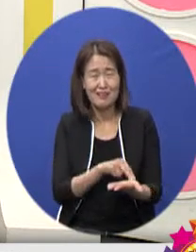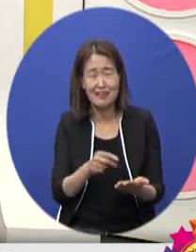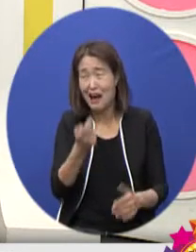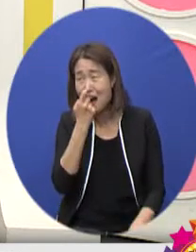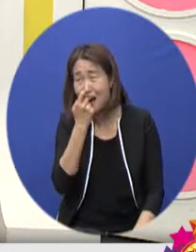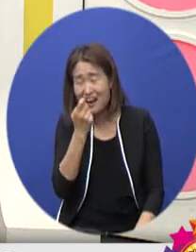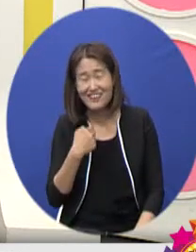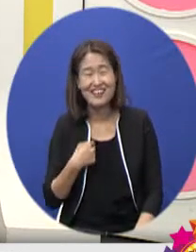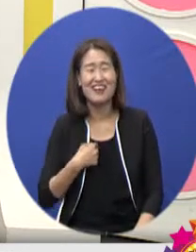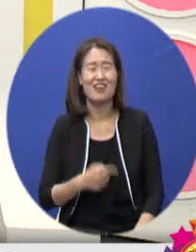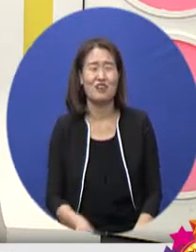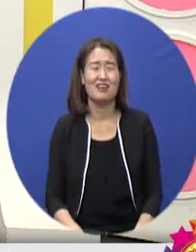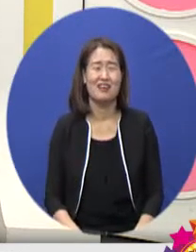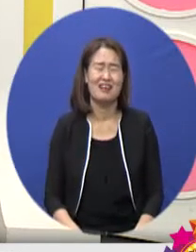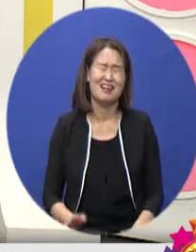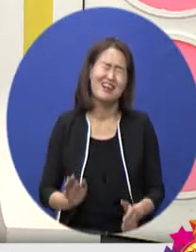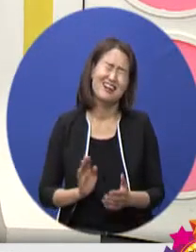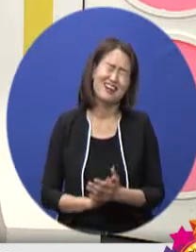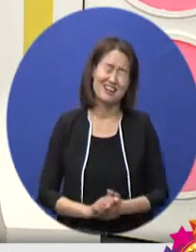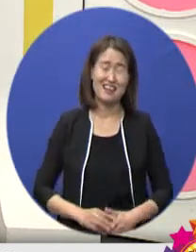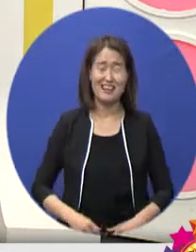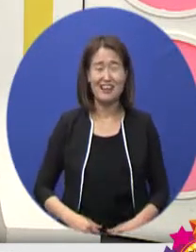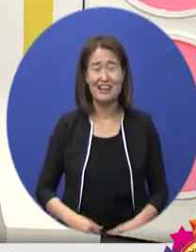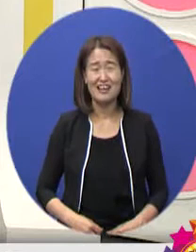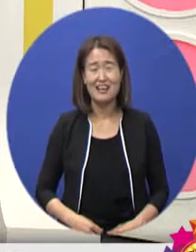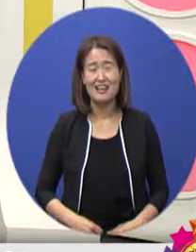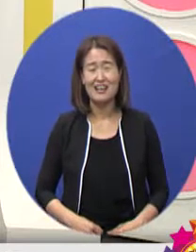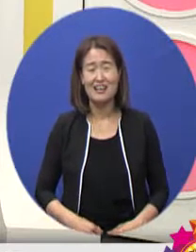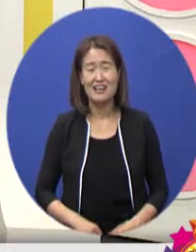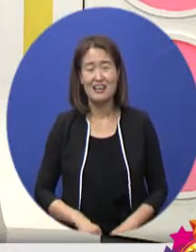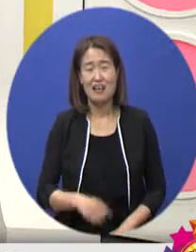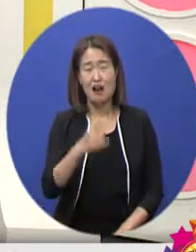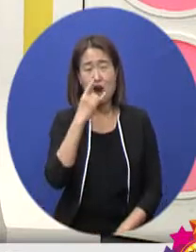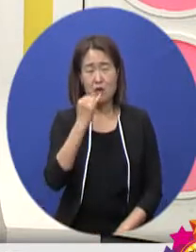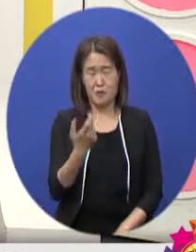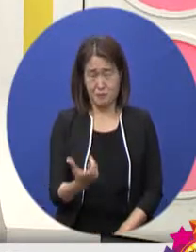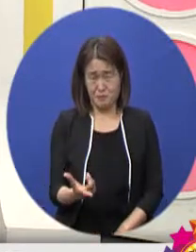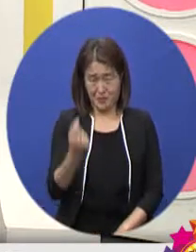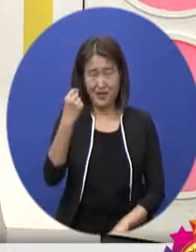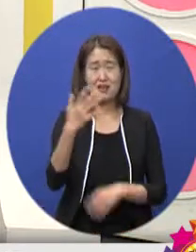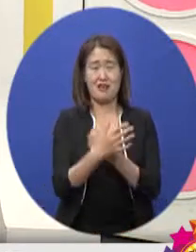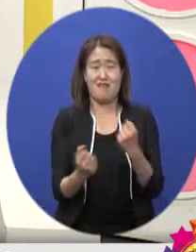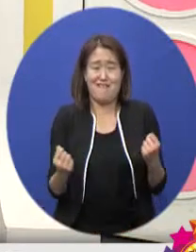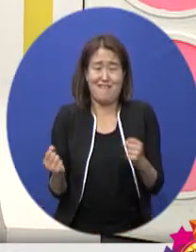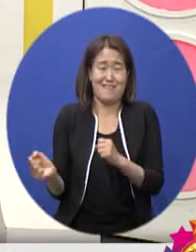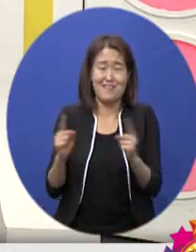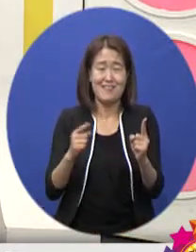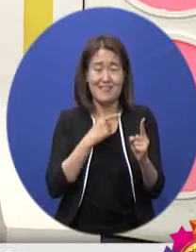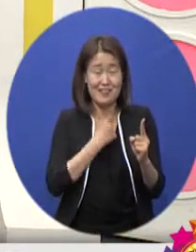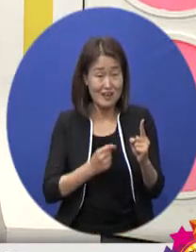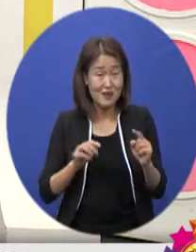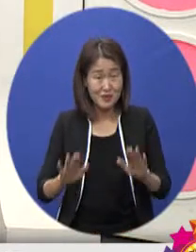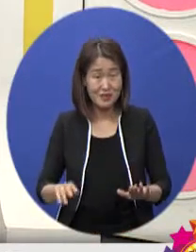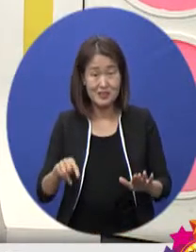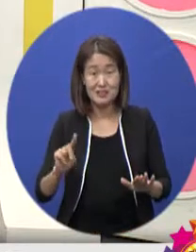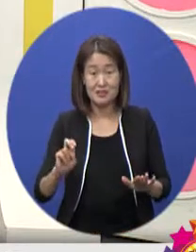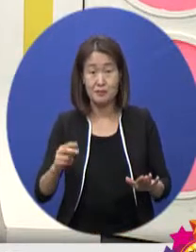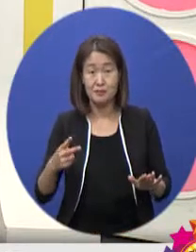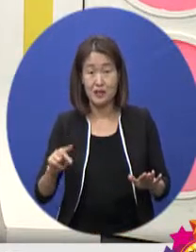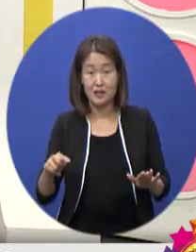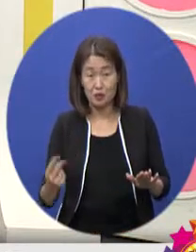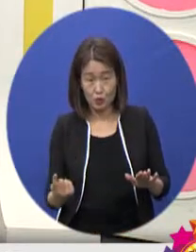수업에 나왔어요. 아이고 그러셨구나. 네. 우리 어머니 빨리 완쾌되셨으면 좋겠고요. 오늘 네. 삼다도